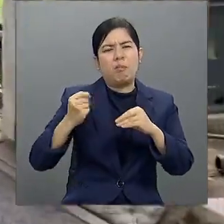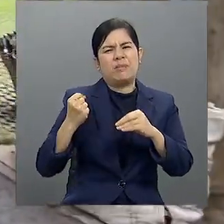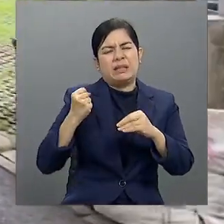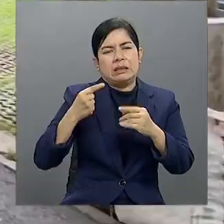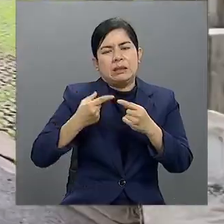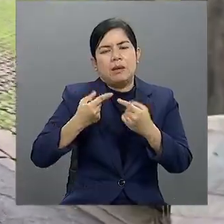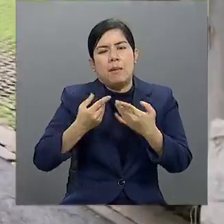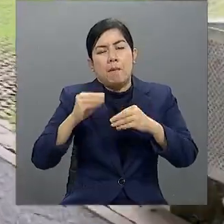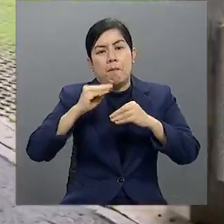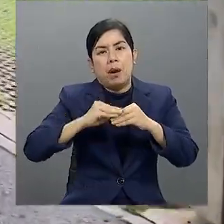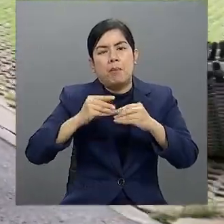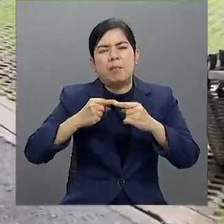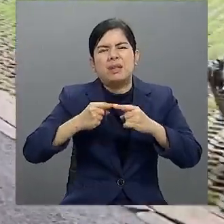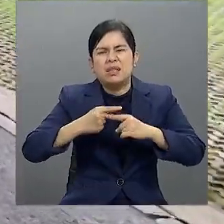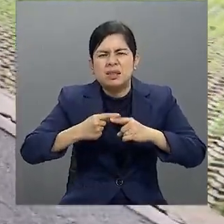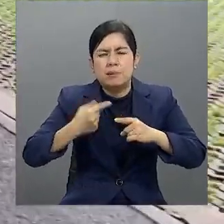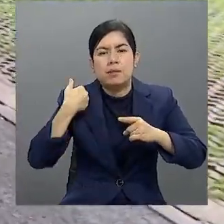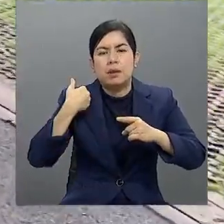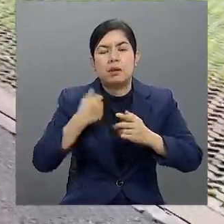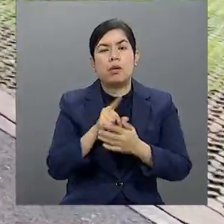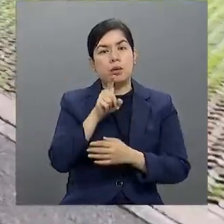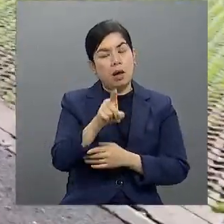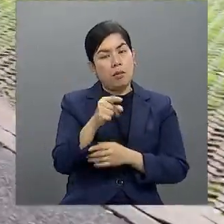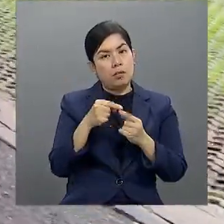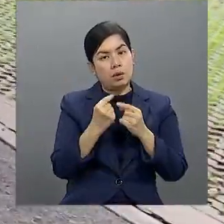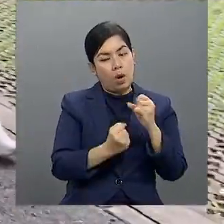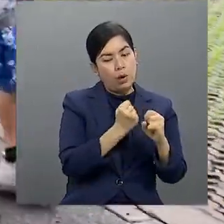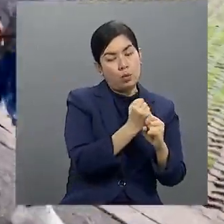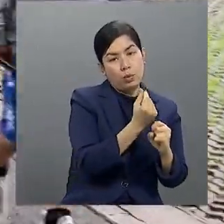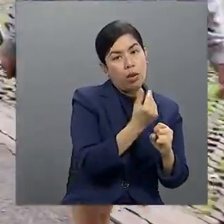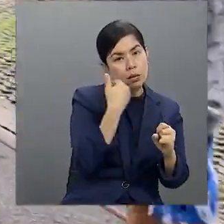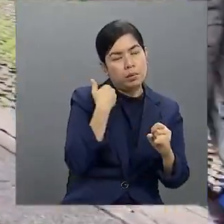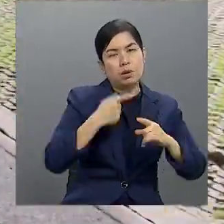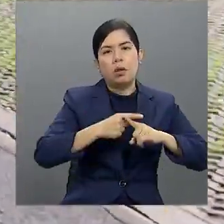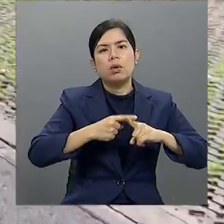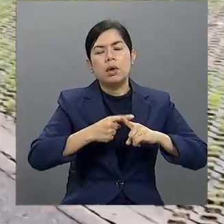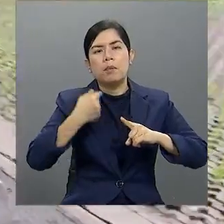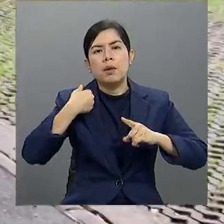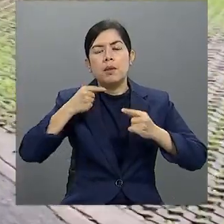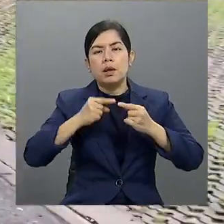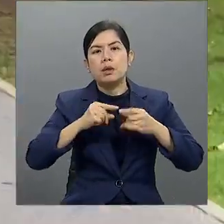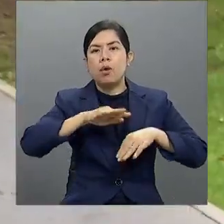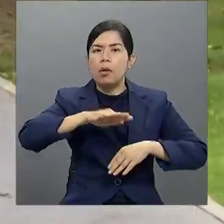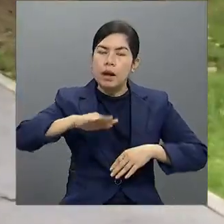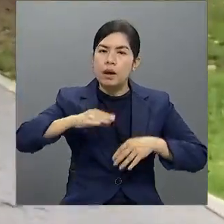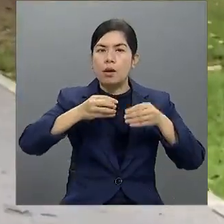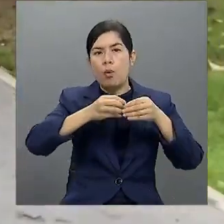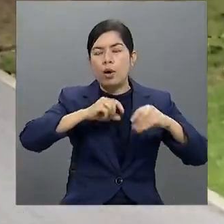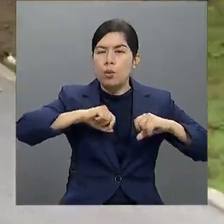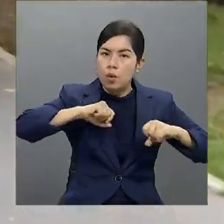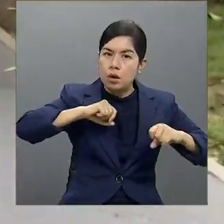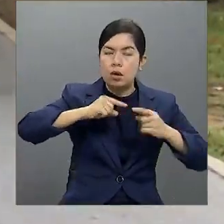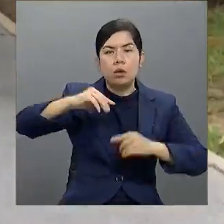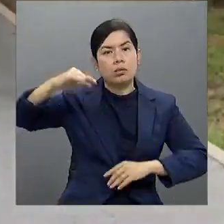ได้กับทุกคนทุกวัยไหมฮะหรือมันจะเกิดกับคนที่โตแล้วทำงานออฟฟิศหรือขับรถจริงๆแล้วมันเกิด